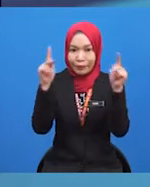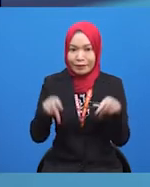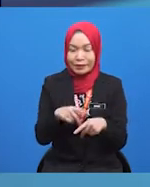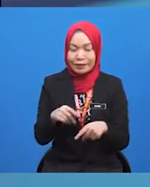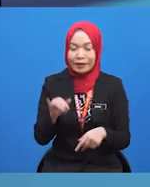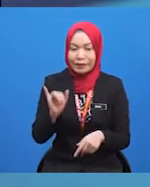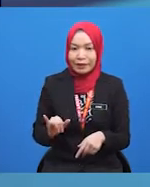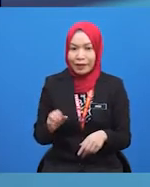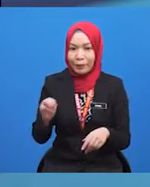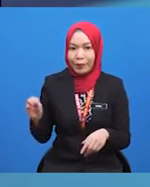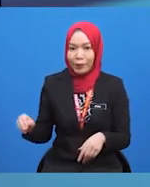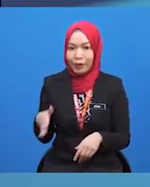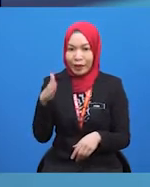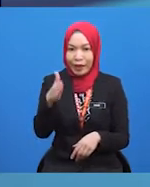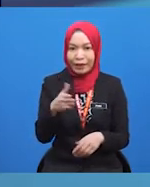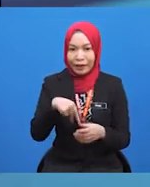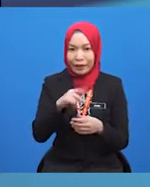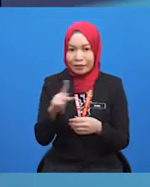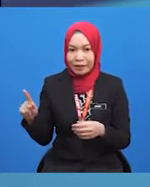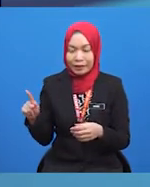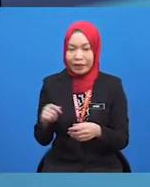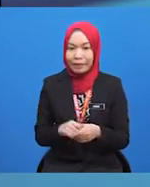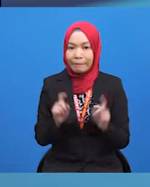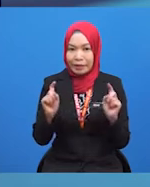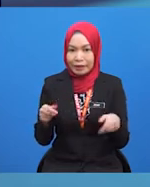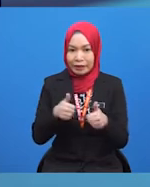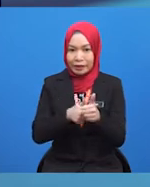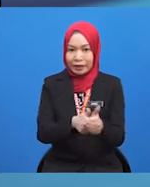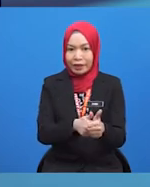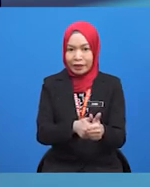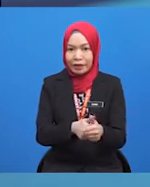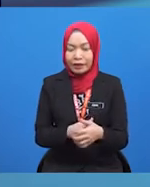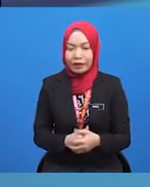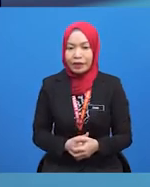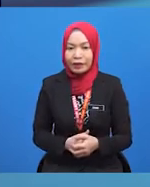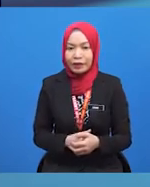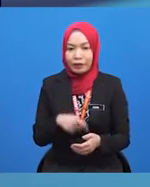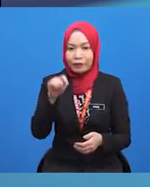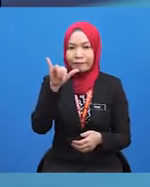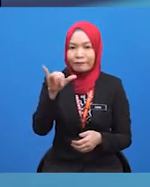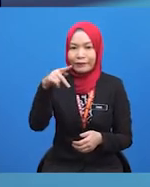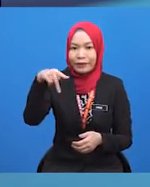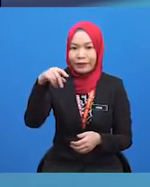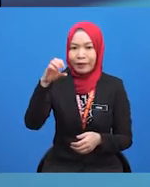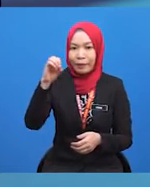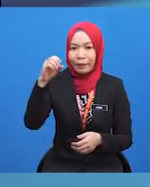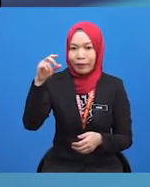murid-murid hasilkan nanti, haruslah menyediakan tipografi yang tepat dari segi